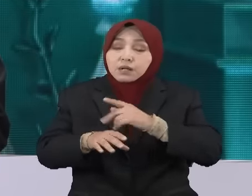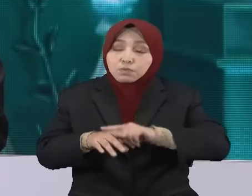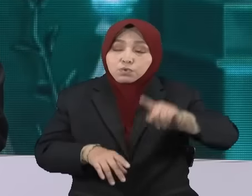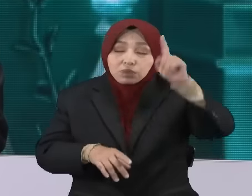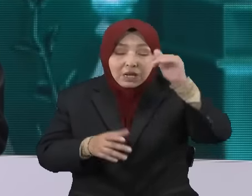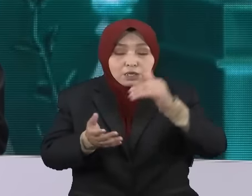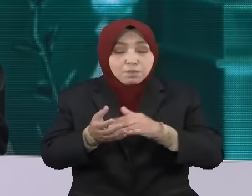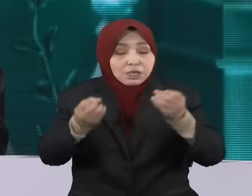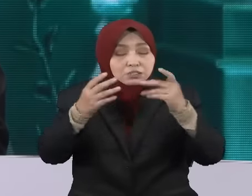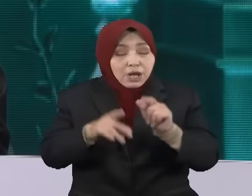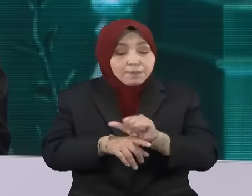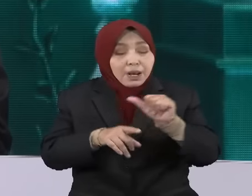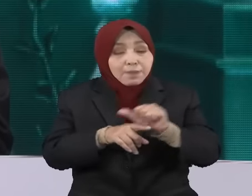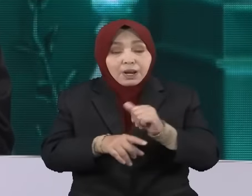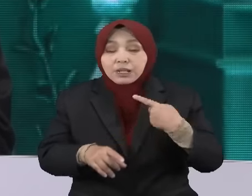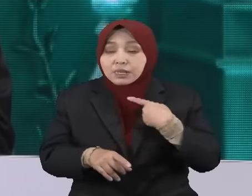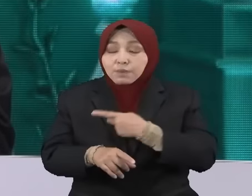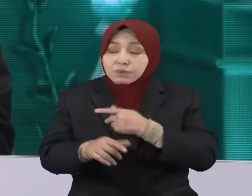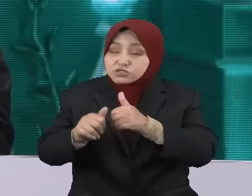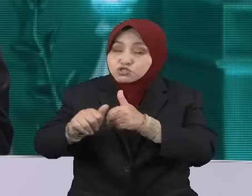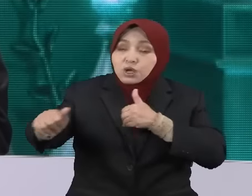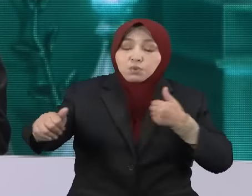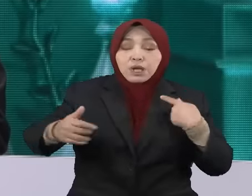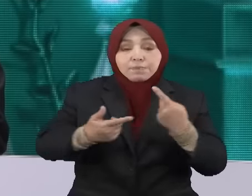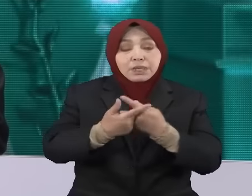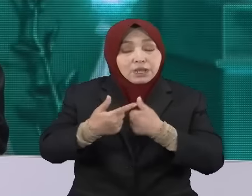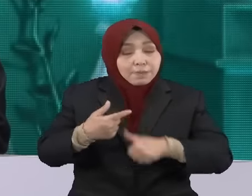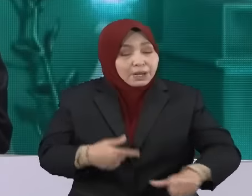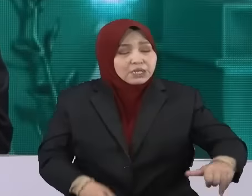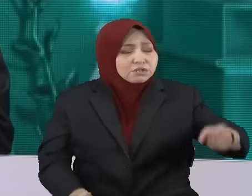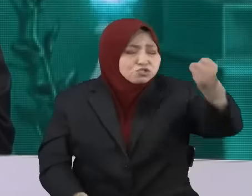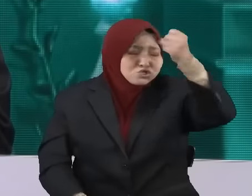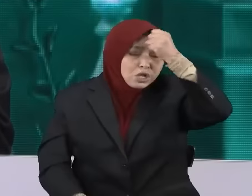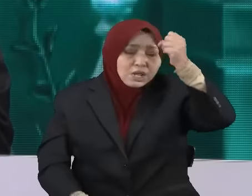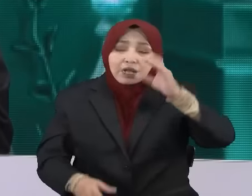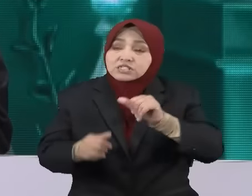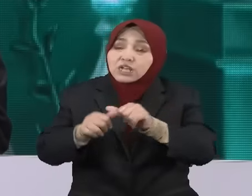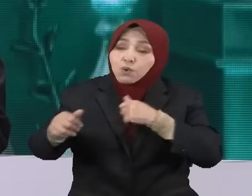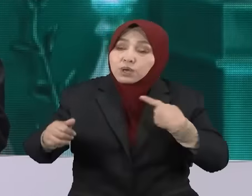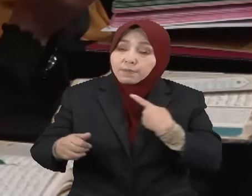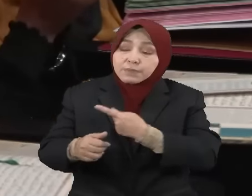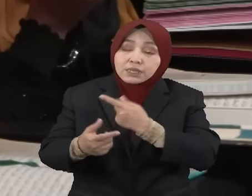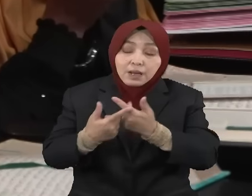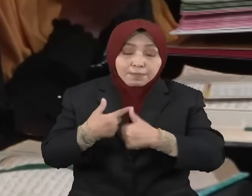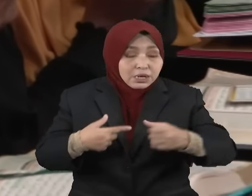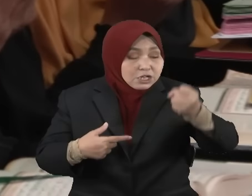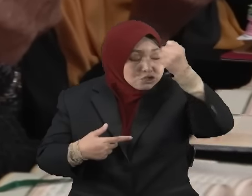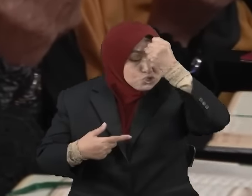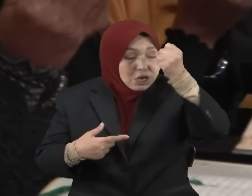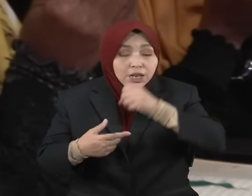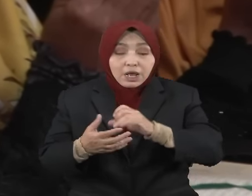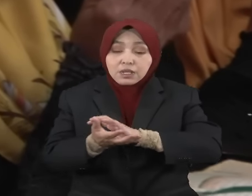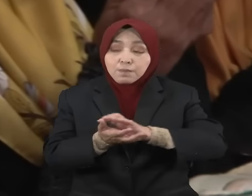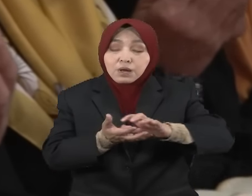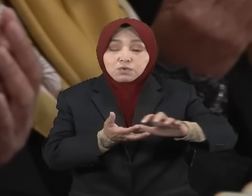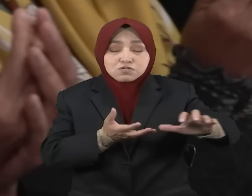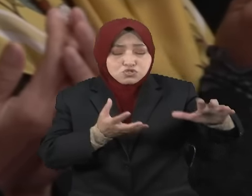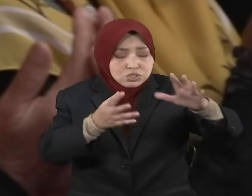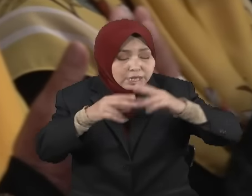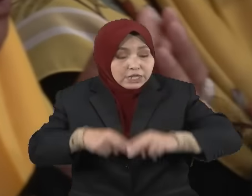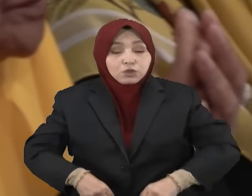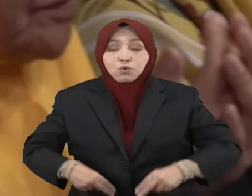akan amalan-amalan kami, ya Allah. Jauhkanlah kami daripada kejahilan, ya Allah. Jauhkanlah kami daripada kejahilan yang merosak, memusnahkan hidup